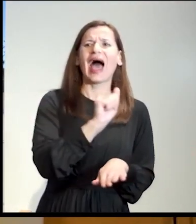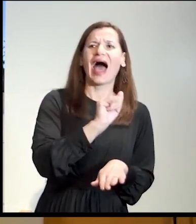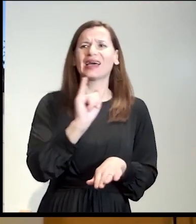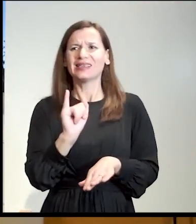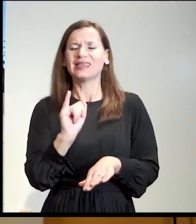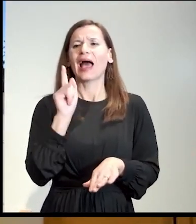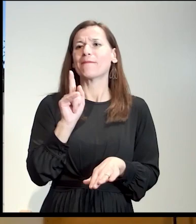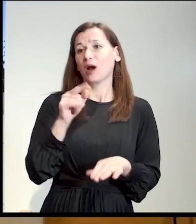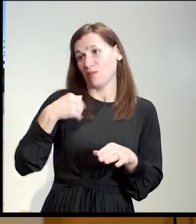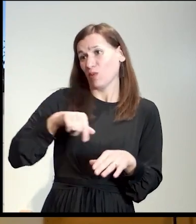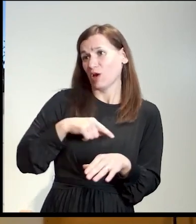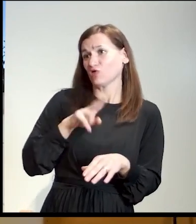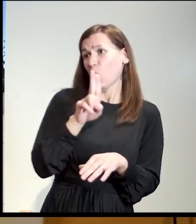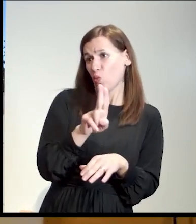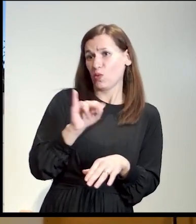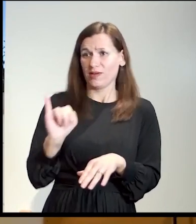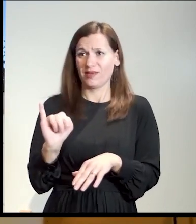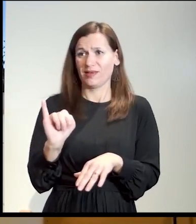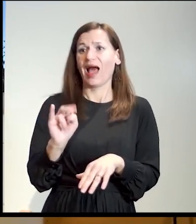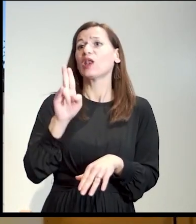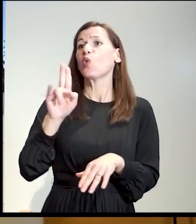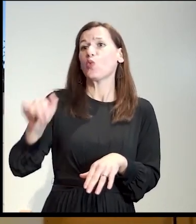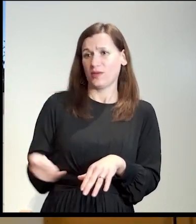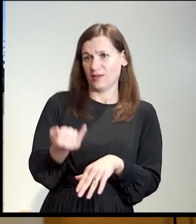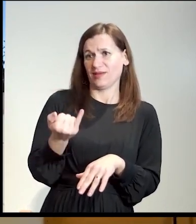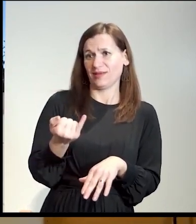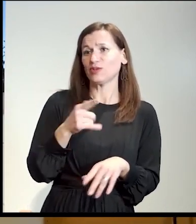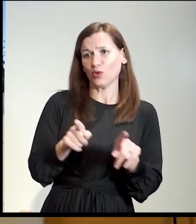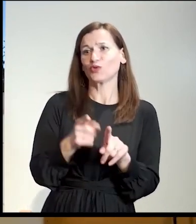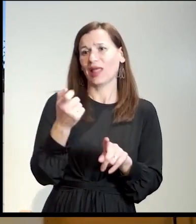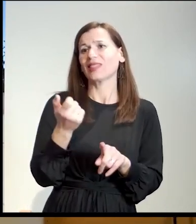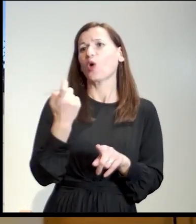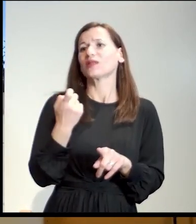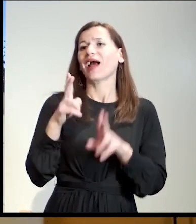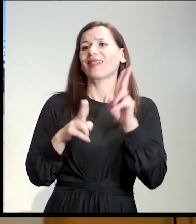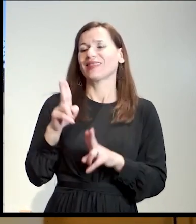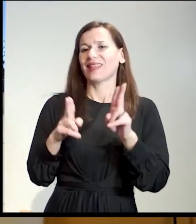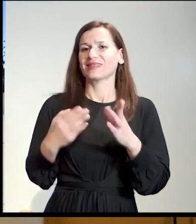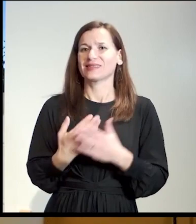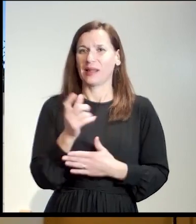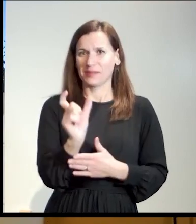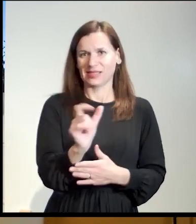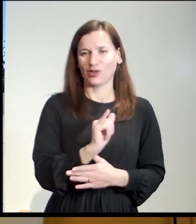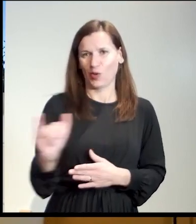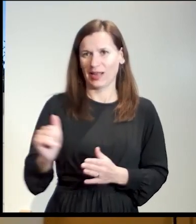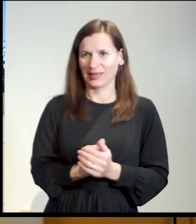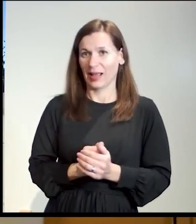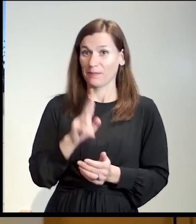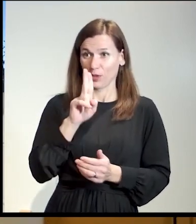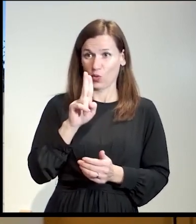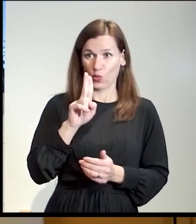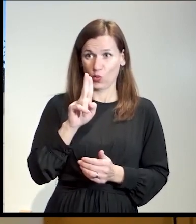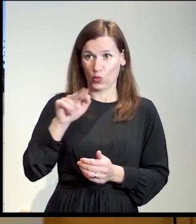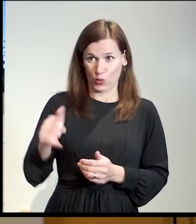naše UI ali pa UI, kar je tudi ena od kandidatk za besedo leta. In UI